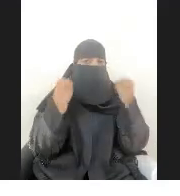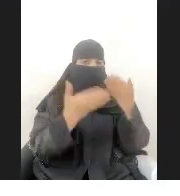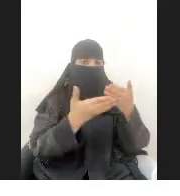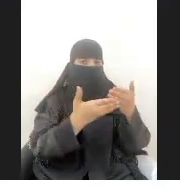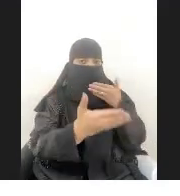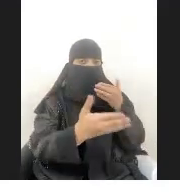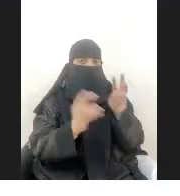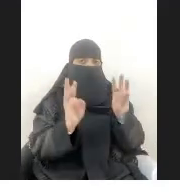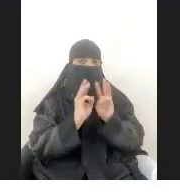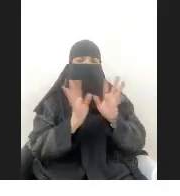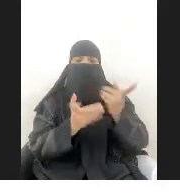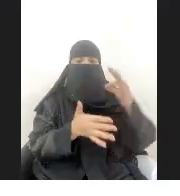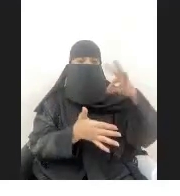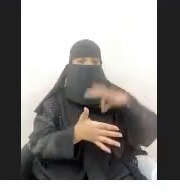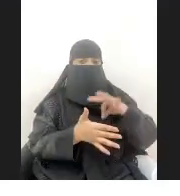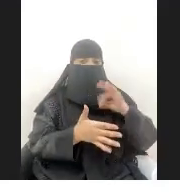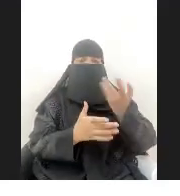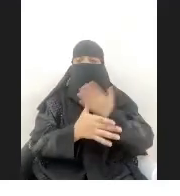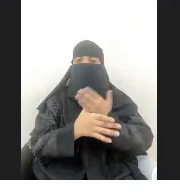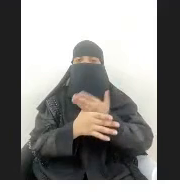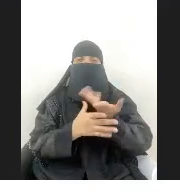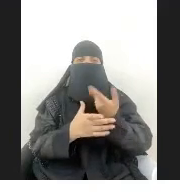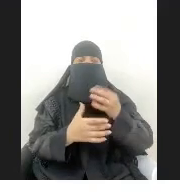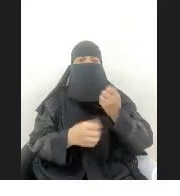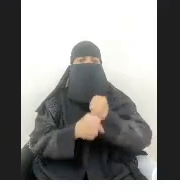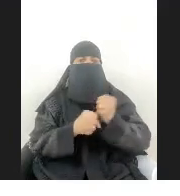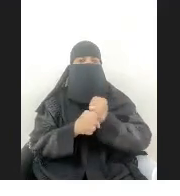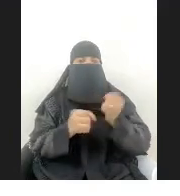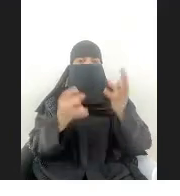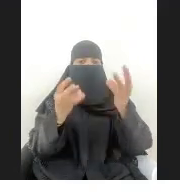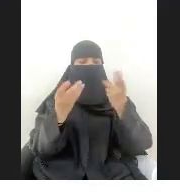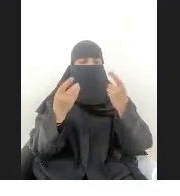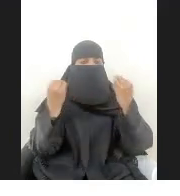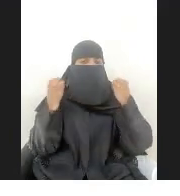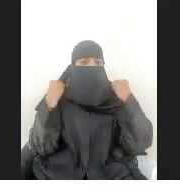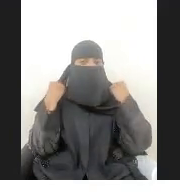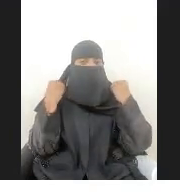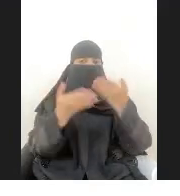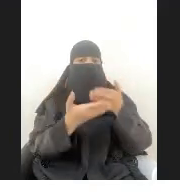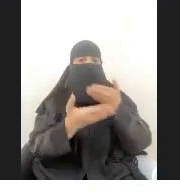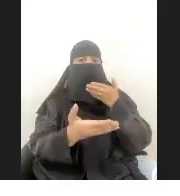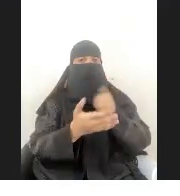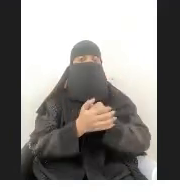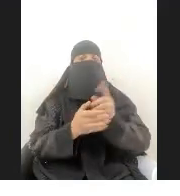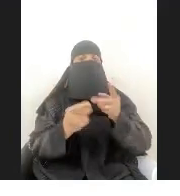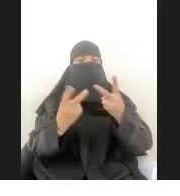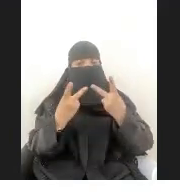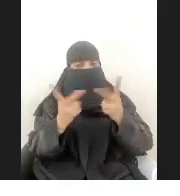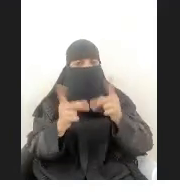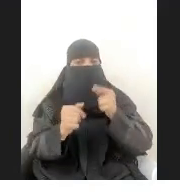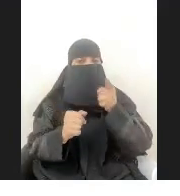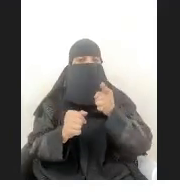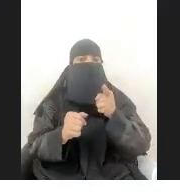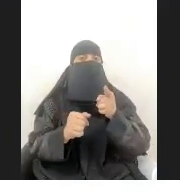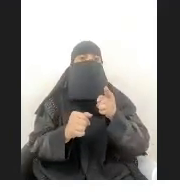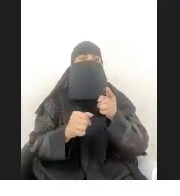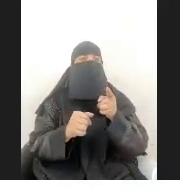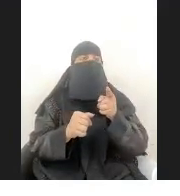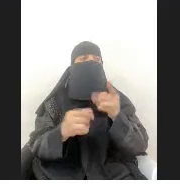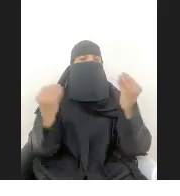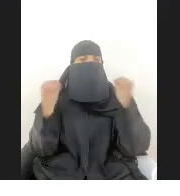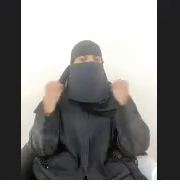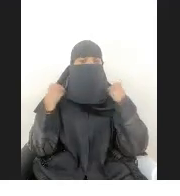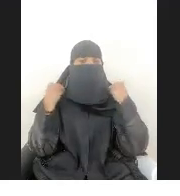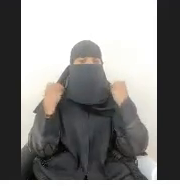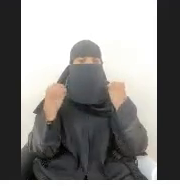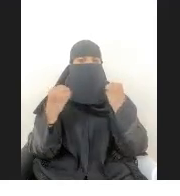فائدتها؟ ليش أنا أسوي أنشطة عن بعد؟ تسمح الأنشطة الغير متزامنة، وأنا هنا بنشجع وقالوها ما